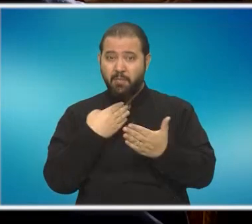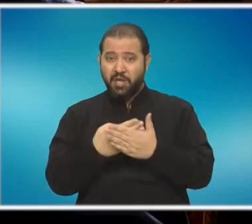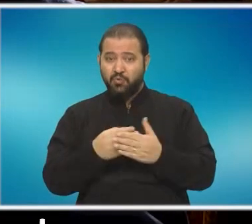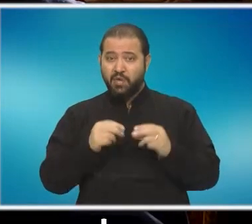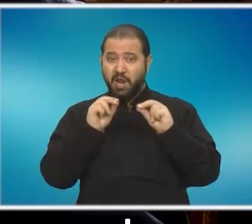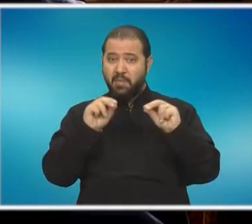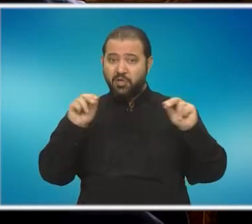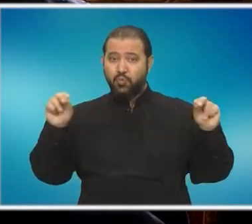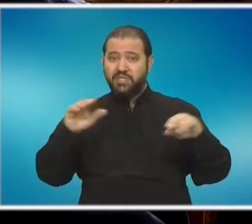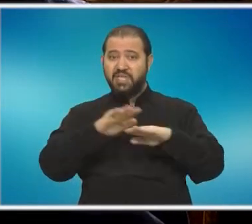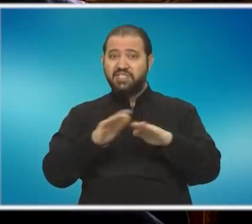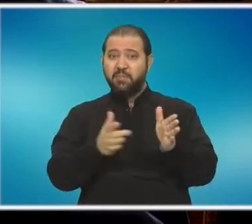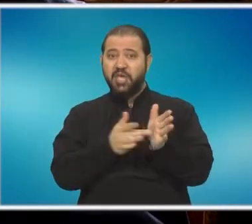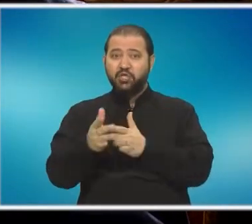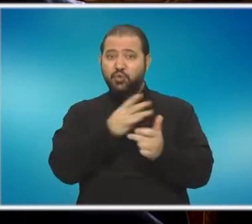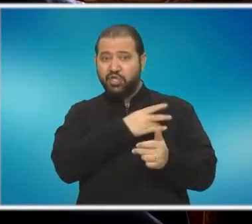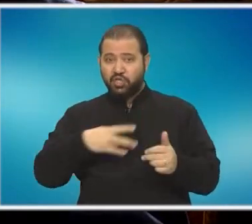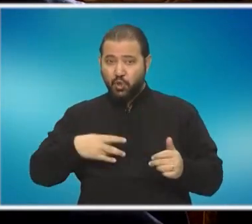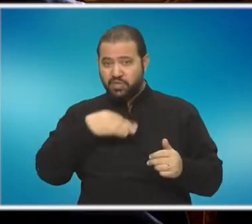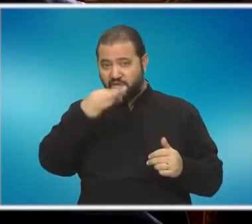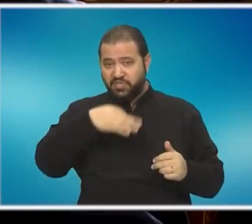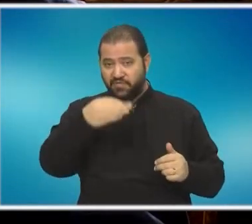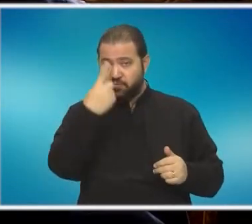Hristos, o să vă spun ceva.